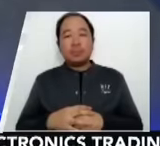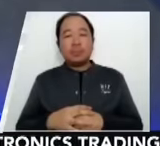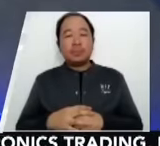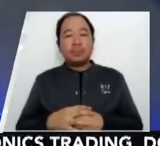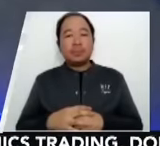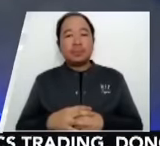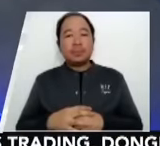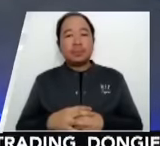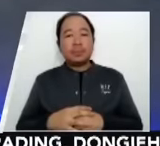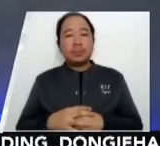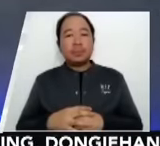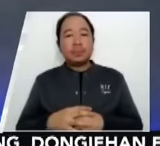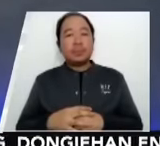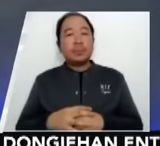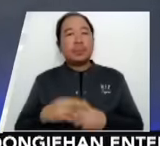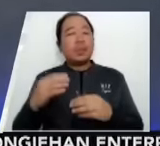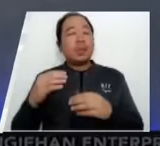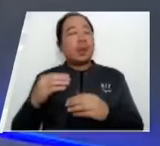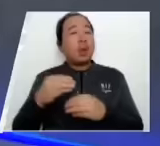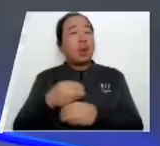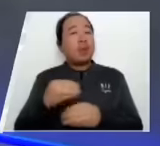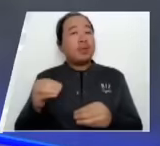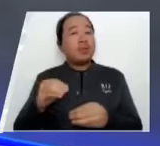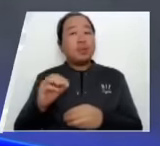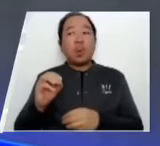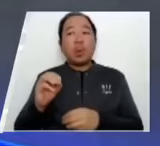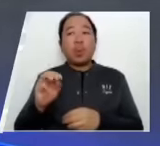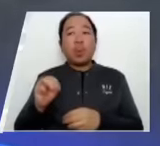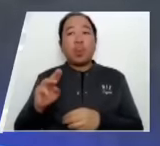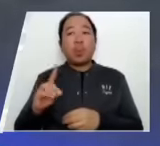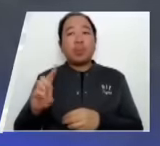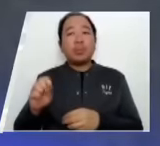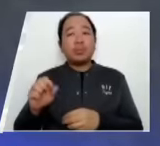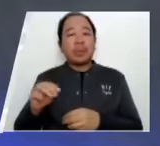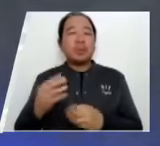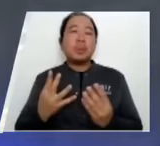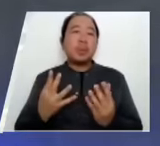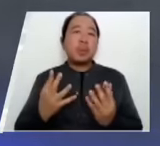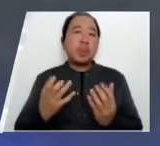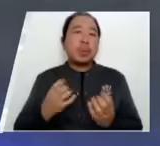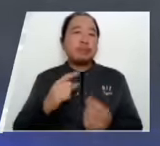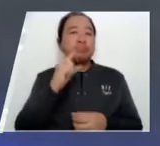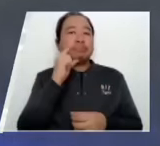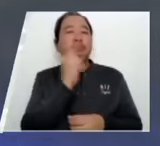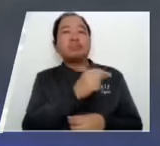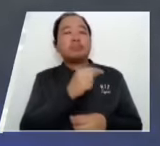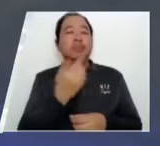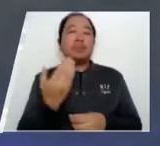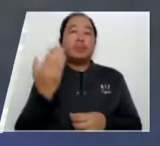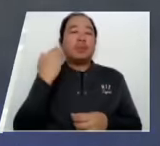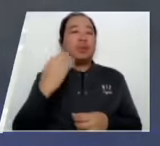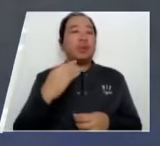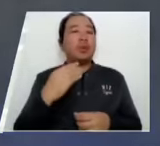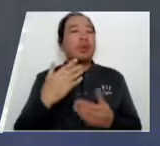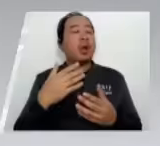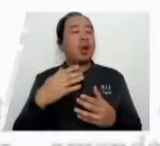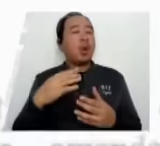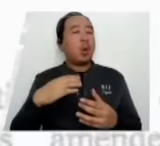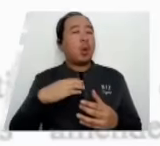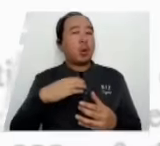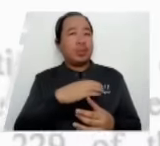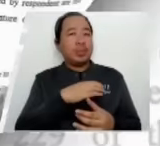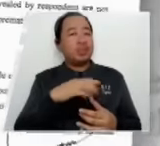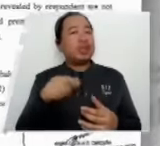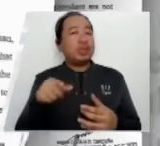Pinakakasuhan ng Office of the Ombudsman ang dating COMELEC Commissioner na si Maria Rowena Guanzon. Sagot niya ng Ombudsman